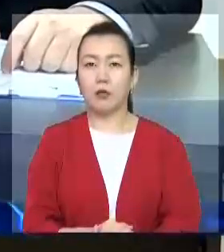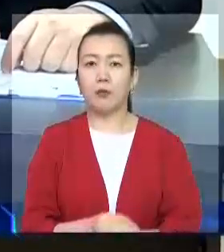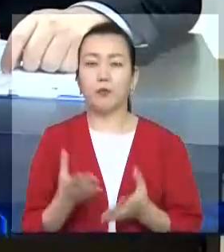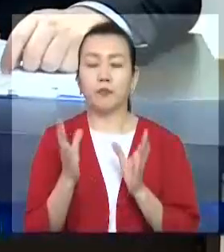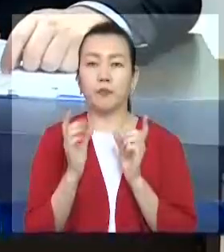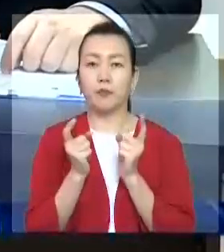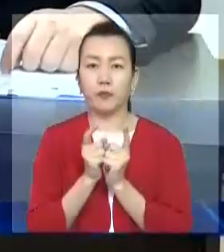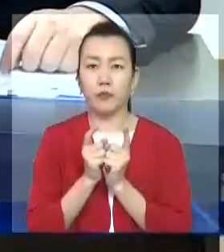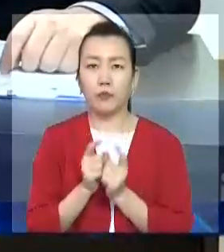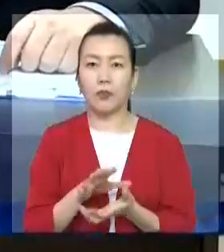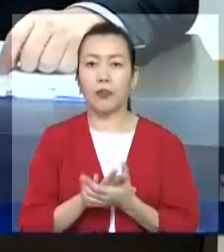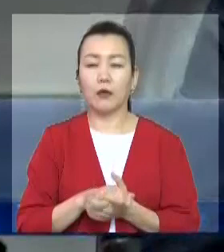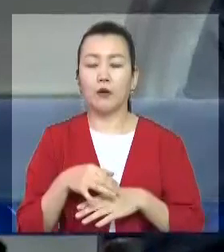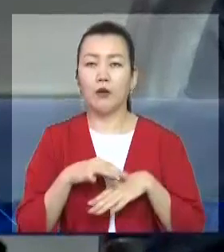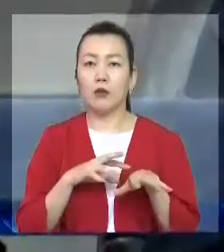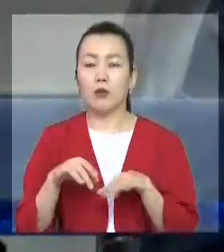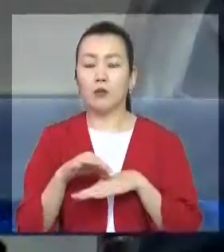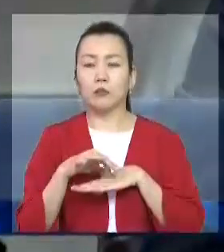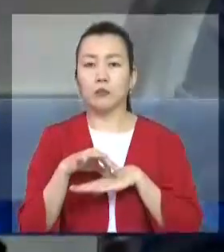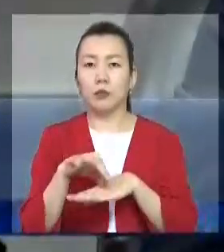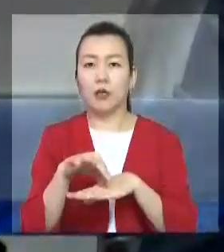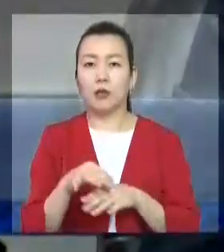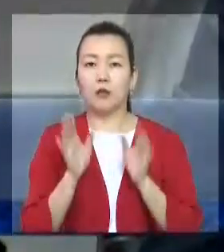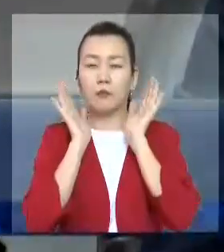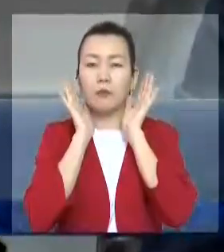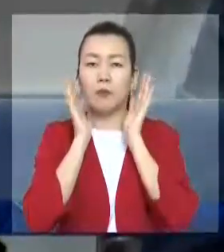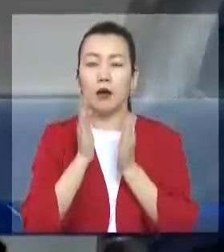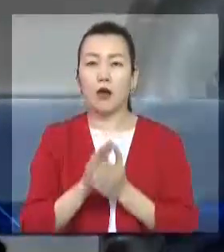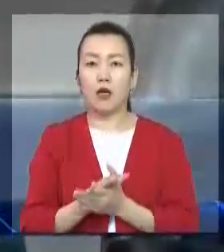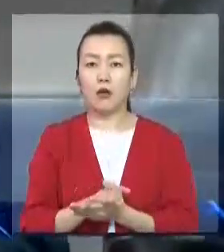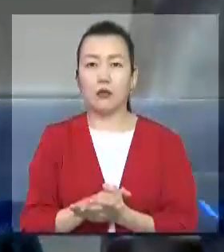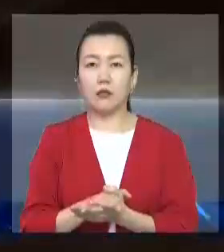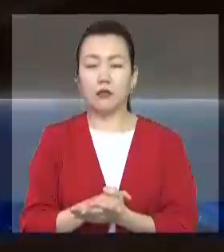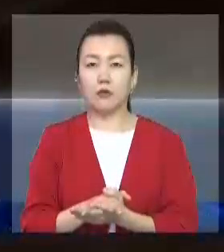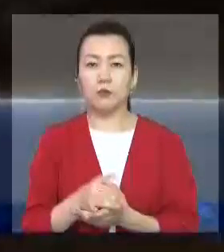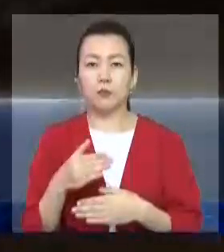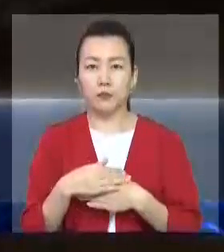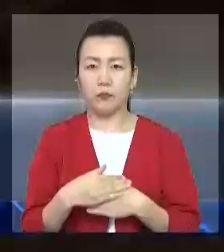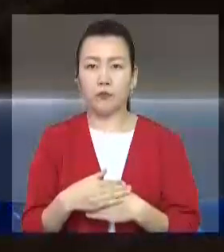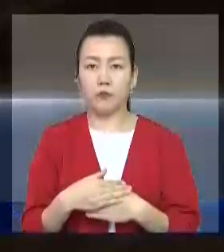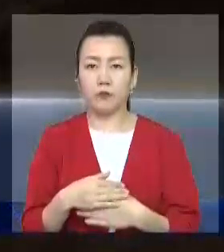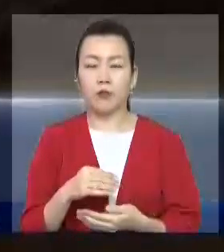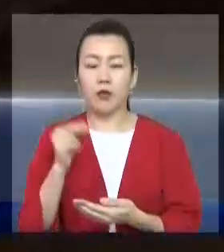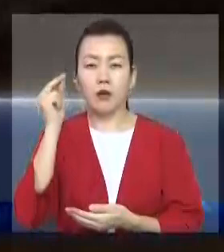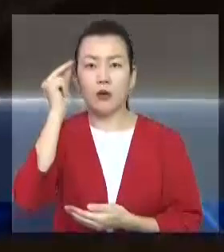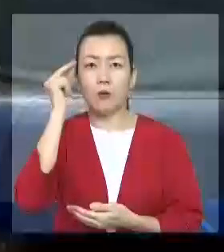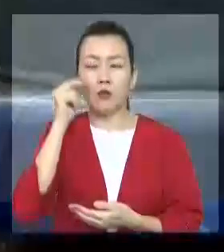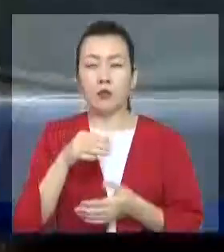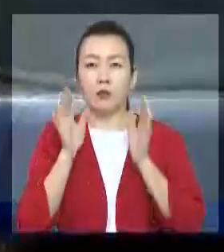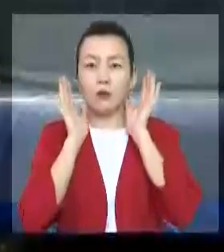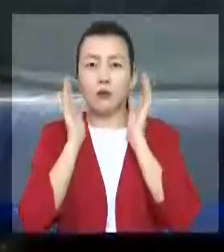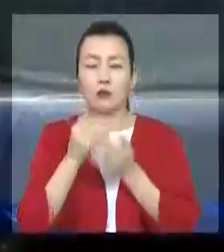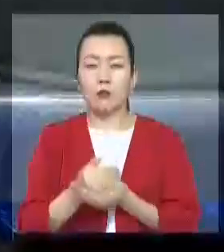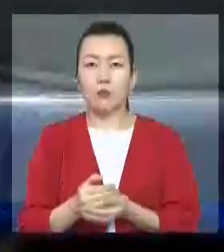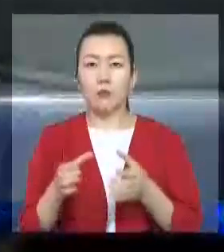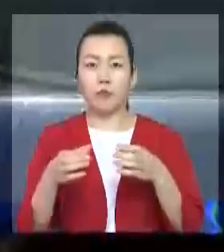были упомянуты предпосылки, важное следование традиционной религии, традиционным заветам. Наиб имам отметил, что Духовное управление мусульман Казахстана объявило этот